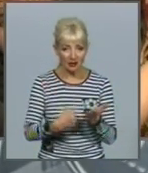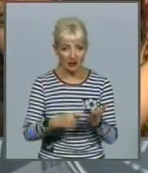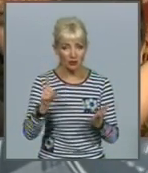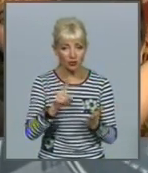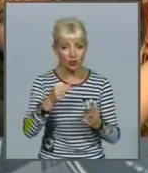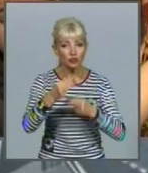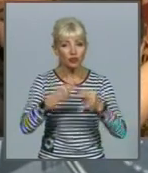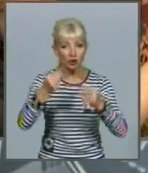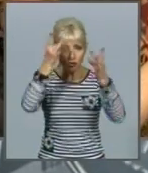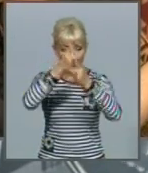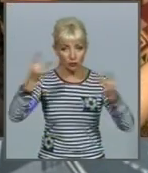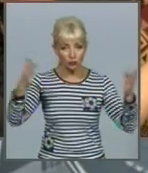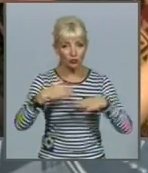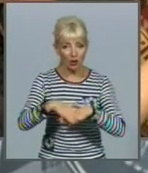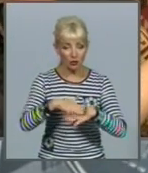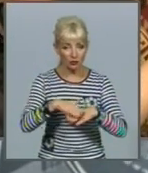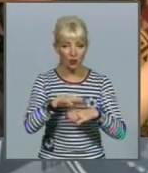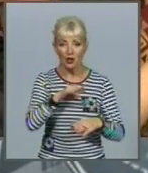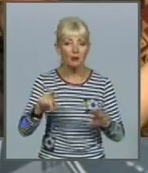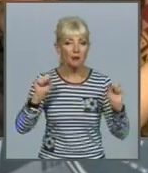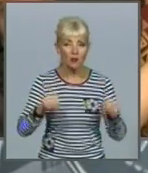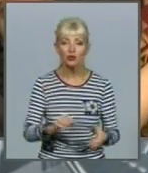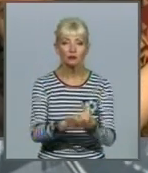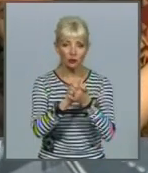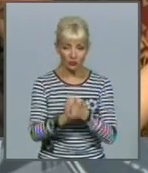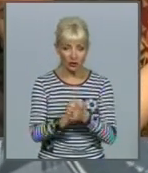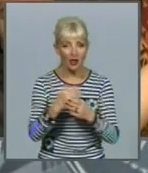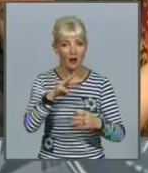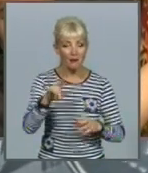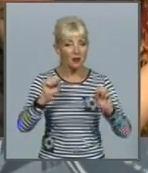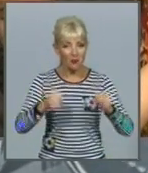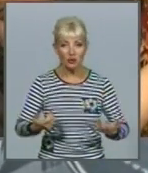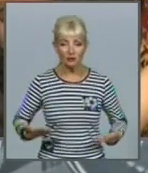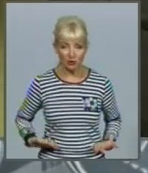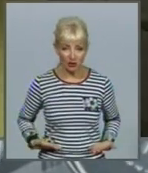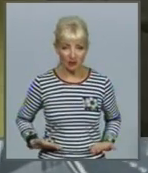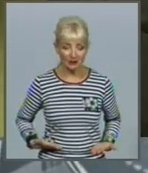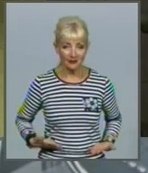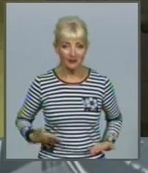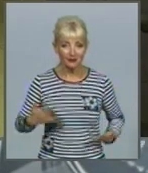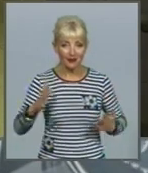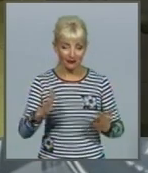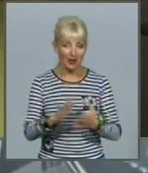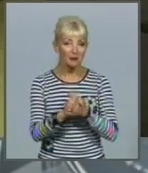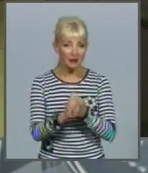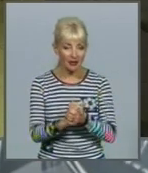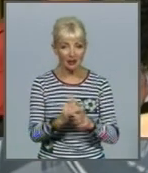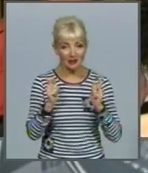народную культуру, мы можем дружить, мы можем жить в мире и в согласии. Общение двух